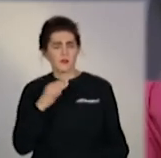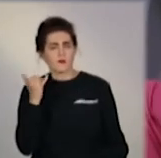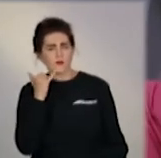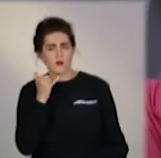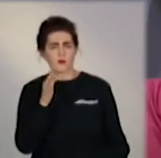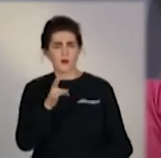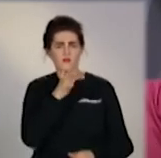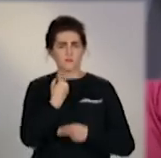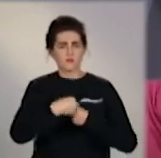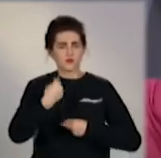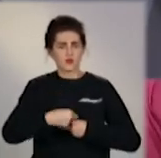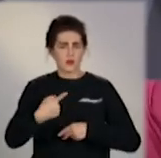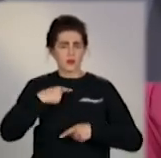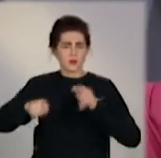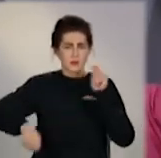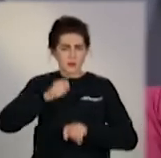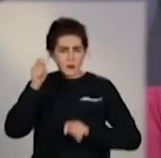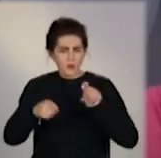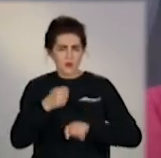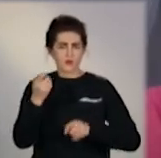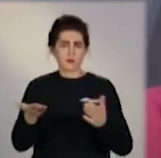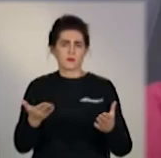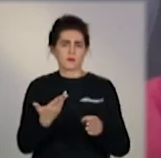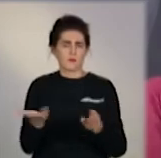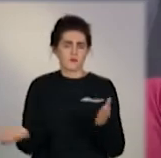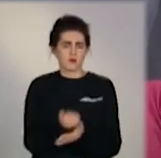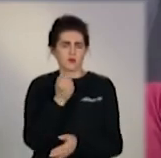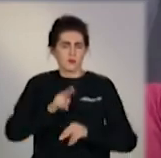вибивають тебе з ритму роботи, теми, які вони піднімають, тебе